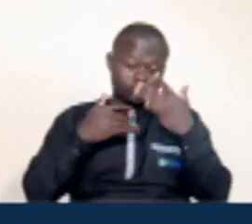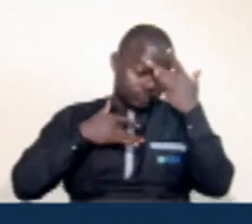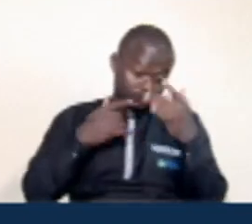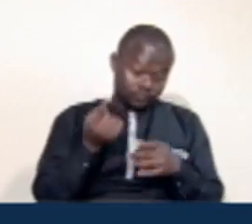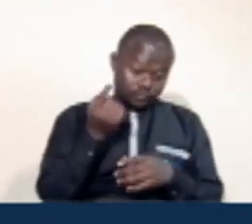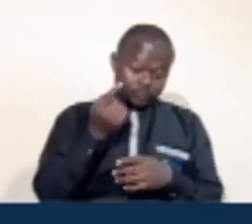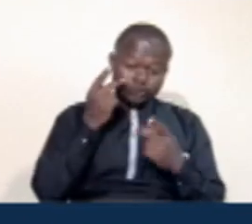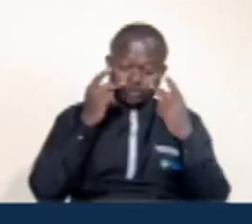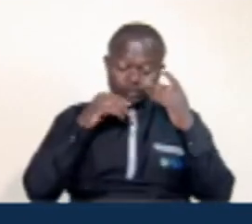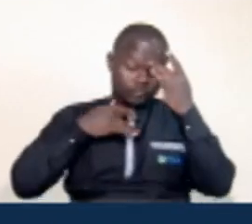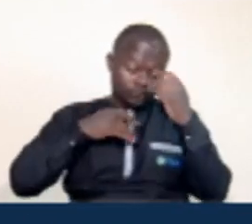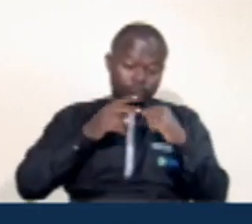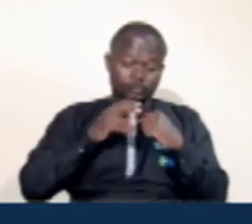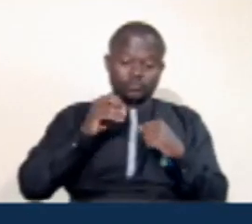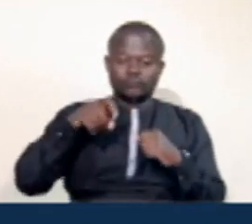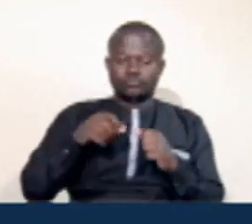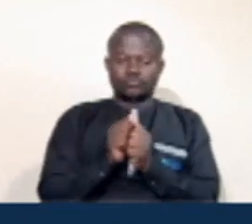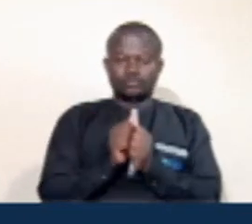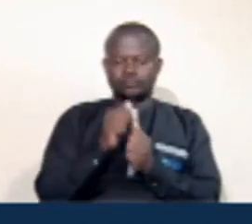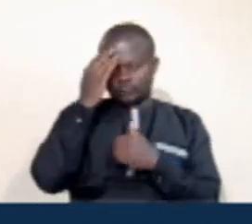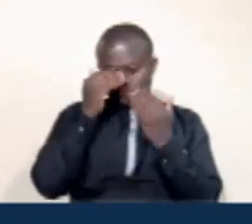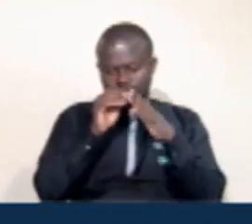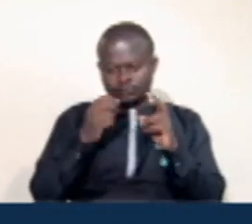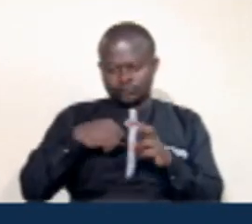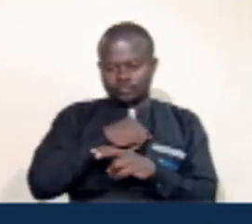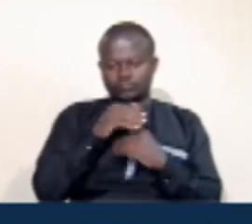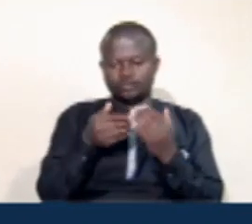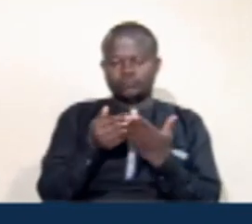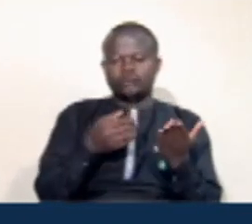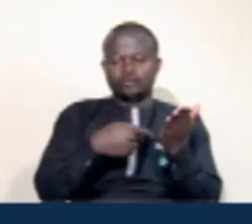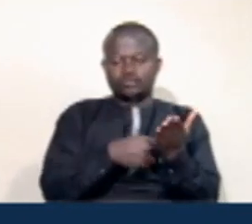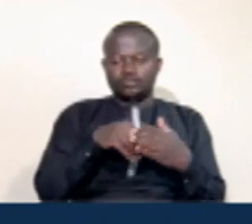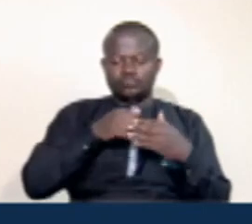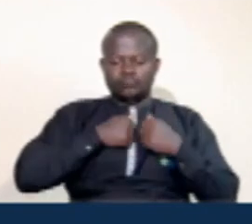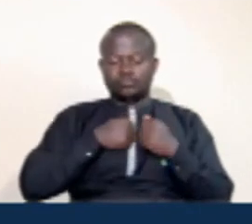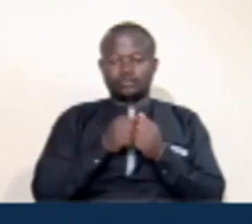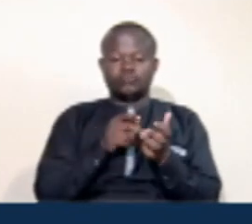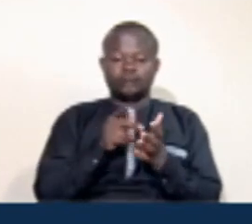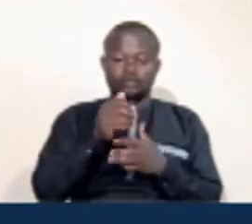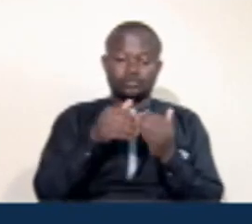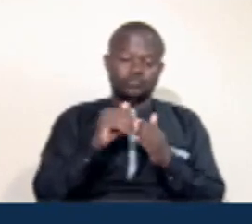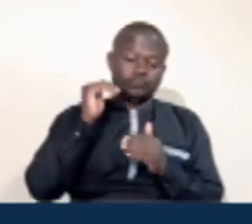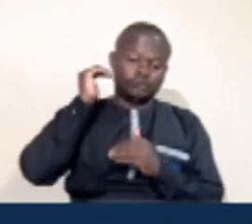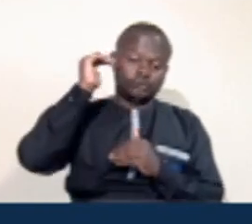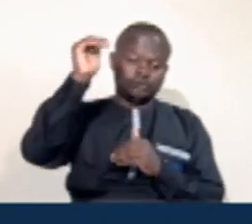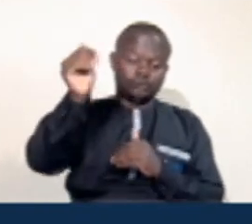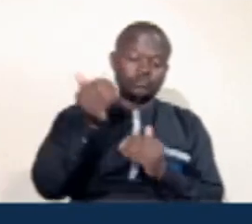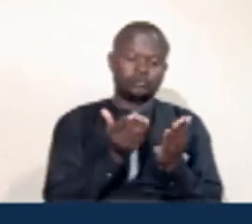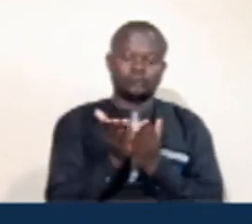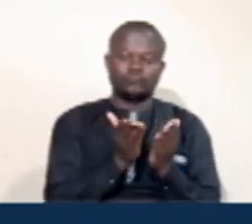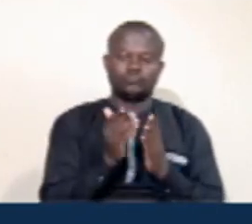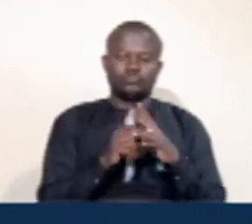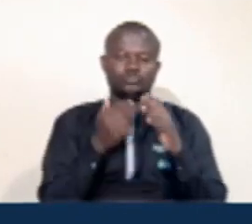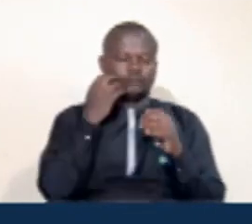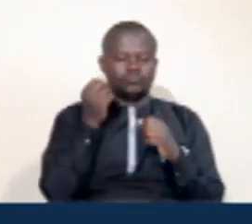ari ukabona amarwayi 70 baba bagakeneye. Bitewe n'uko ubuvuzi ari bumwe mu bukenerwa mu Rwanda ndetse n'ikiguzi cyabwo kikaba kiri hejuru, iyi serivisi